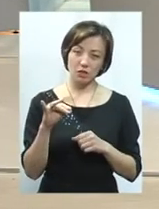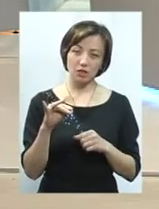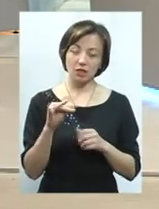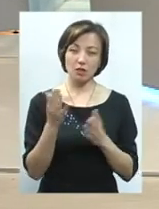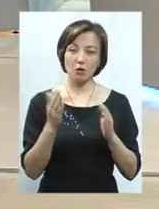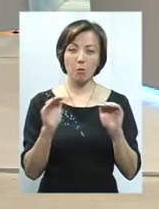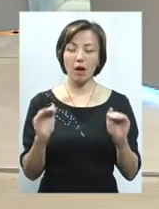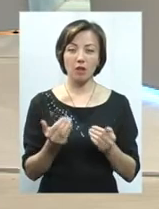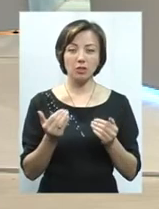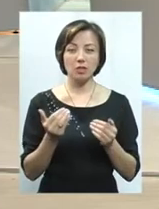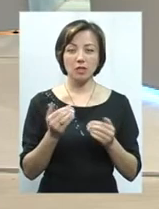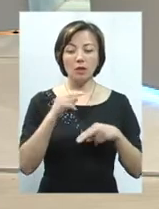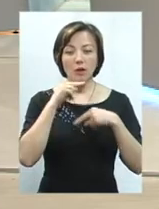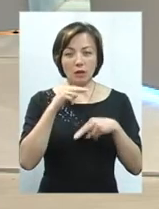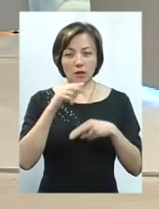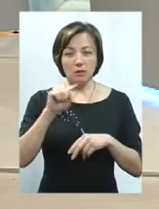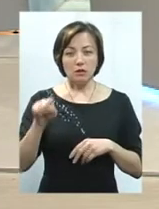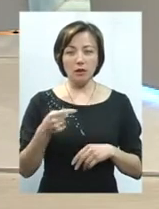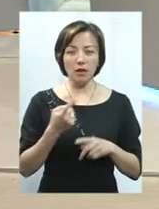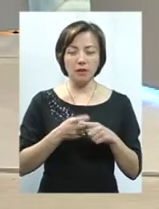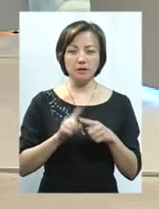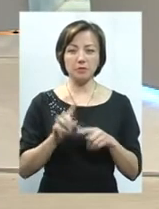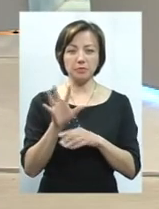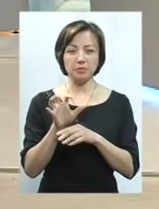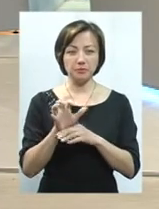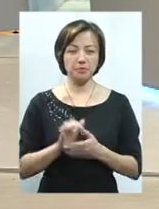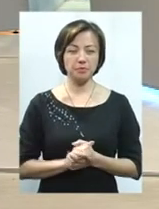такі, щоб менш уваги вимагали ці песики?